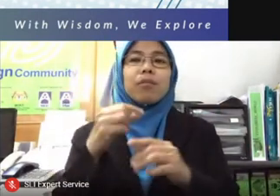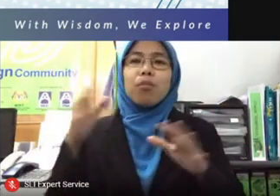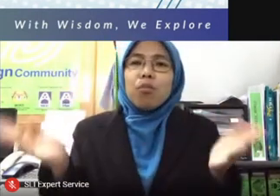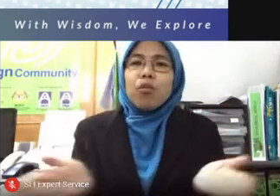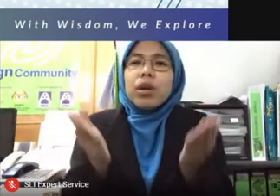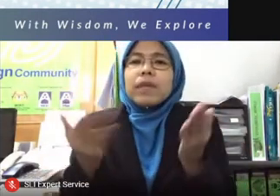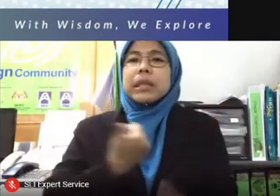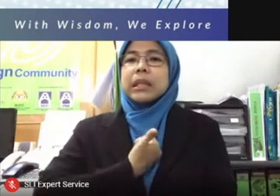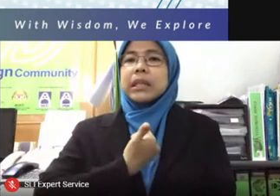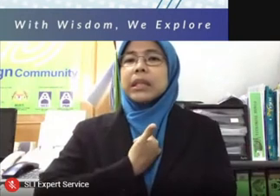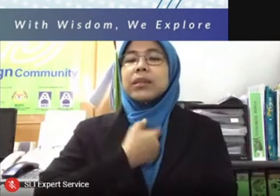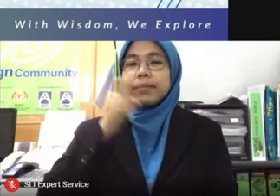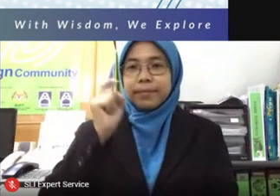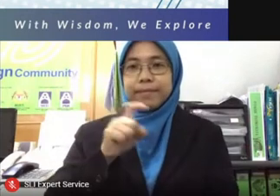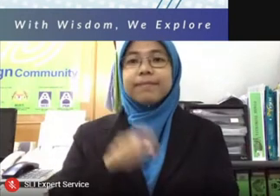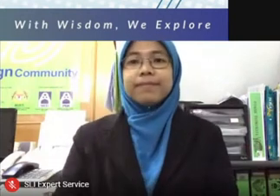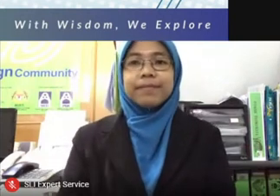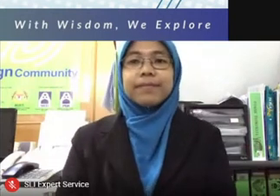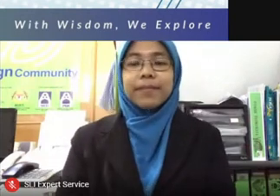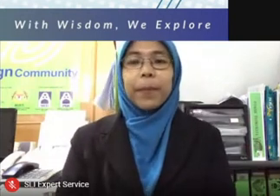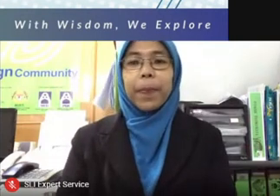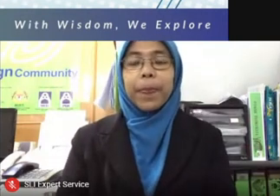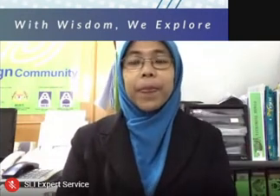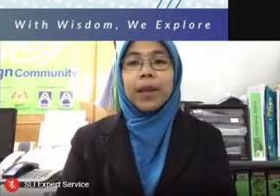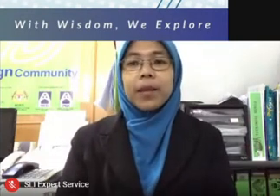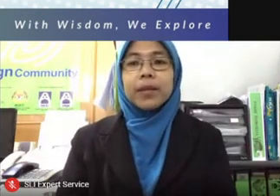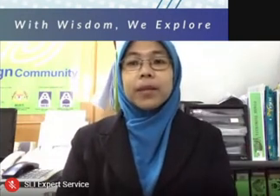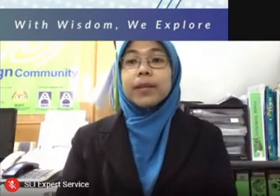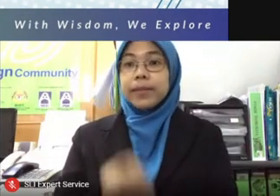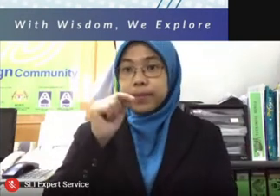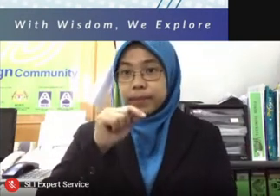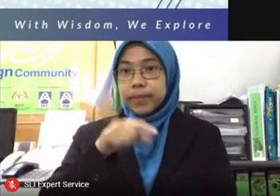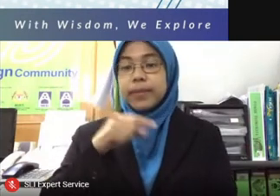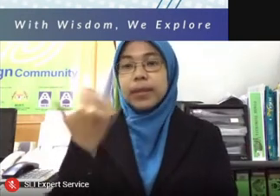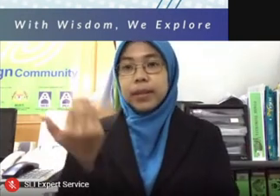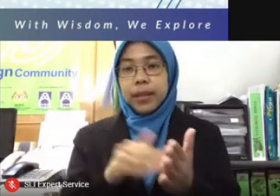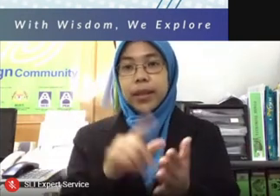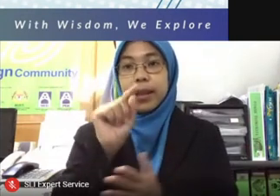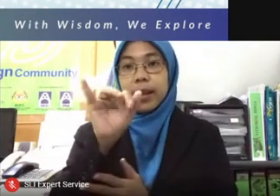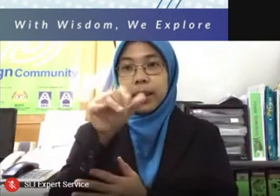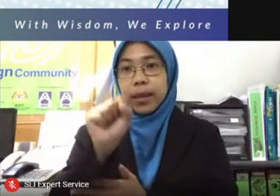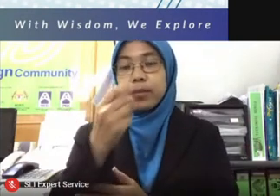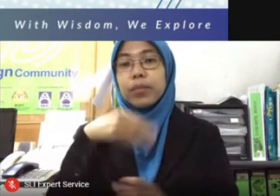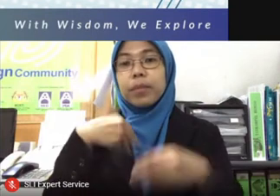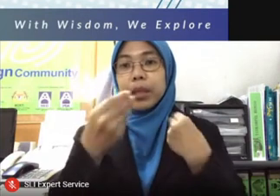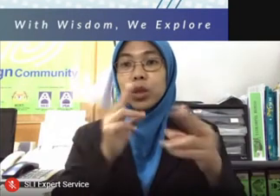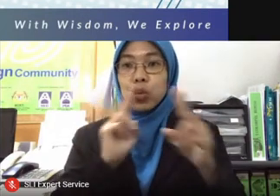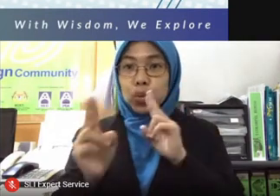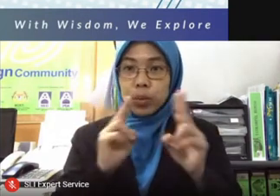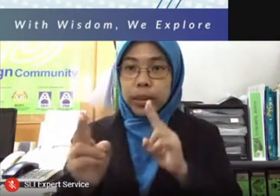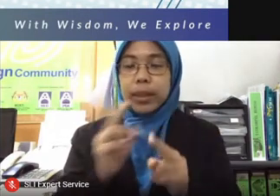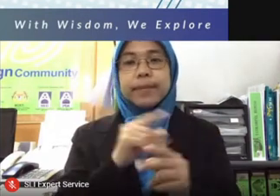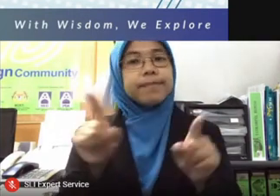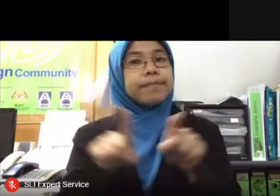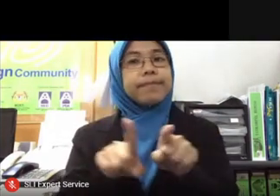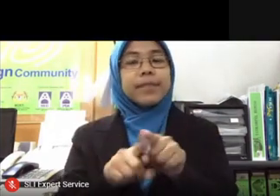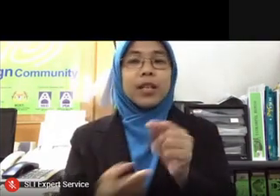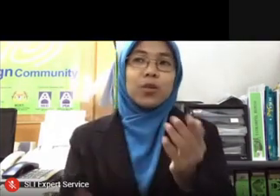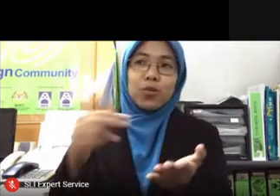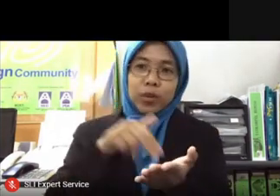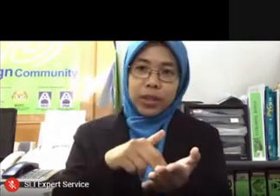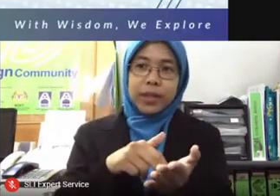motivasikan diri kita sendiri ya sebenarnya. Okay, ni tips again, memberi ucapan. So, sama saja. Ulang